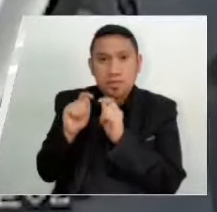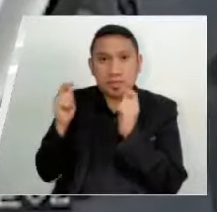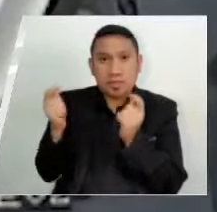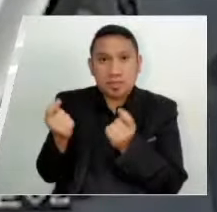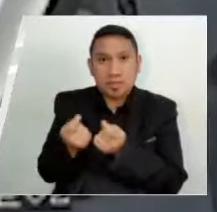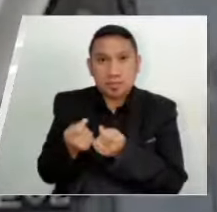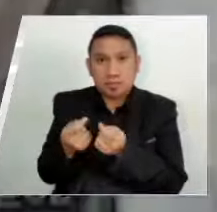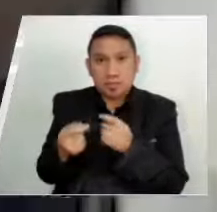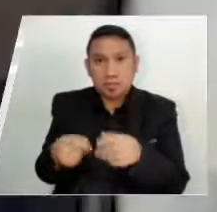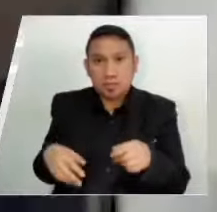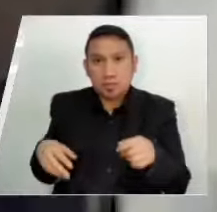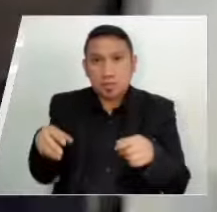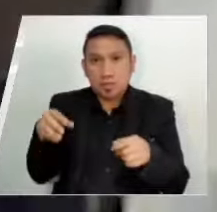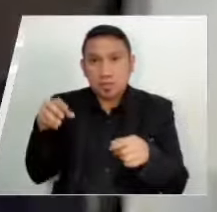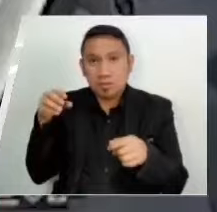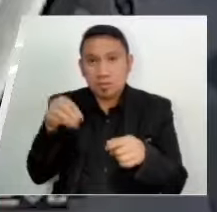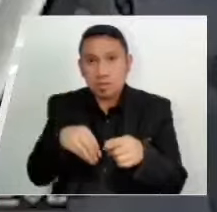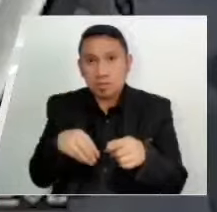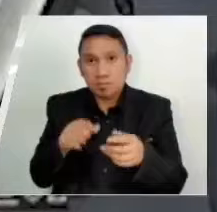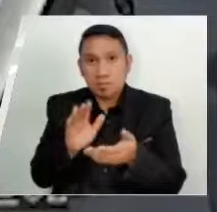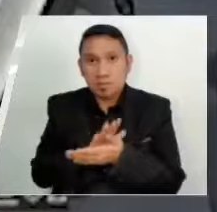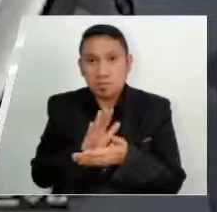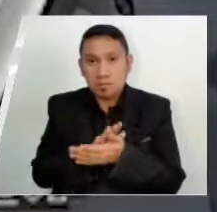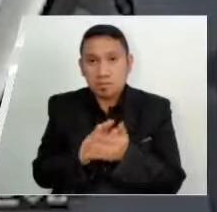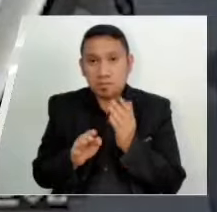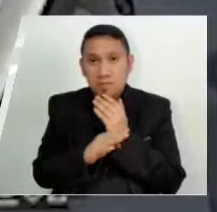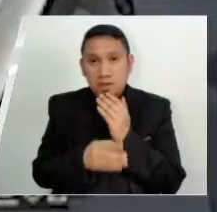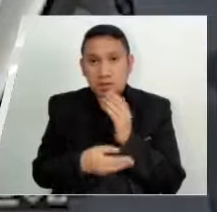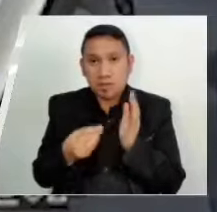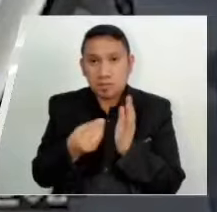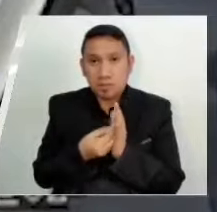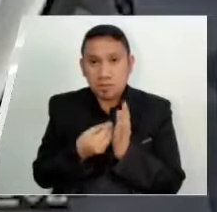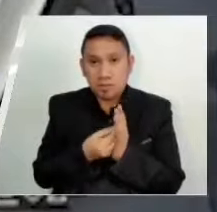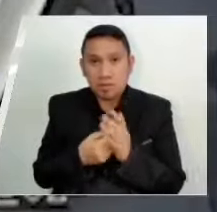pera. May pinalabas mula sa loob ng kwarto.